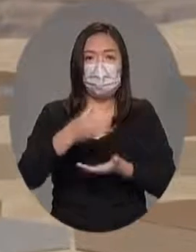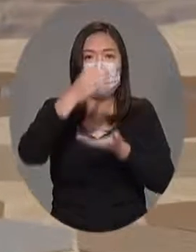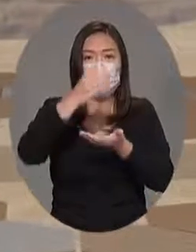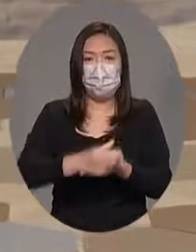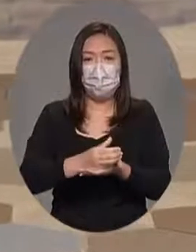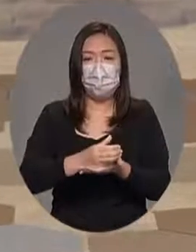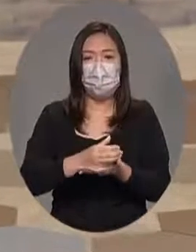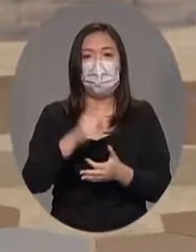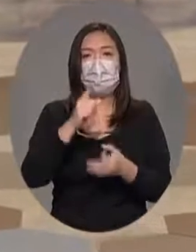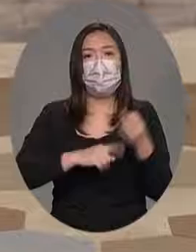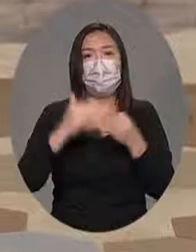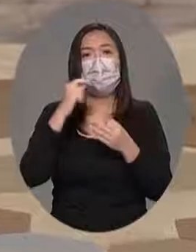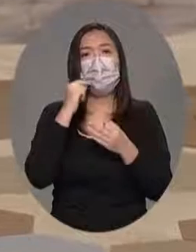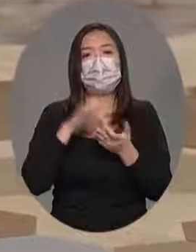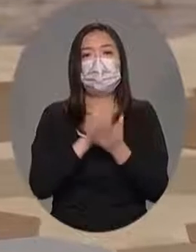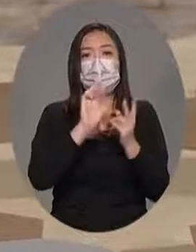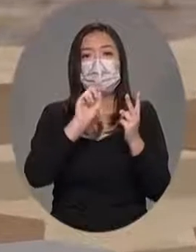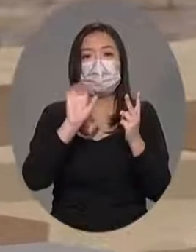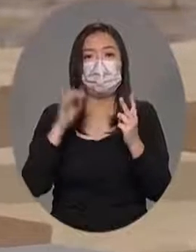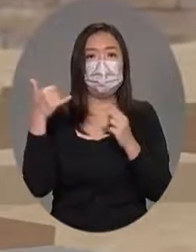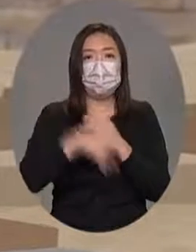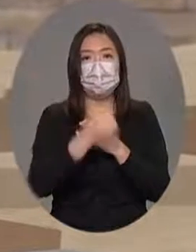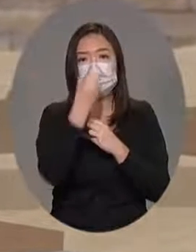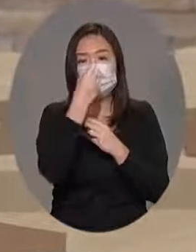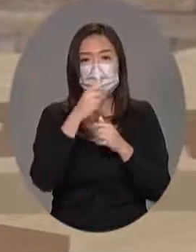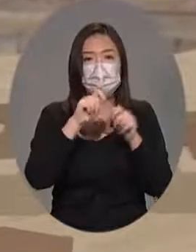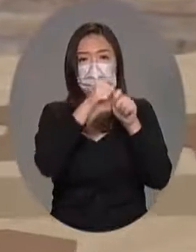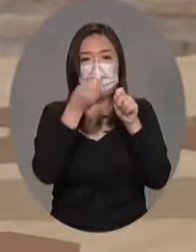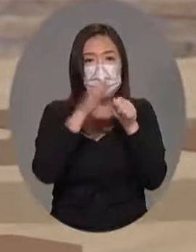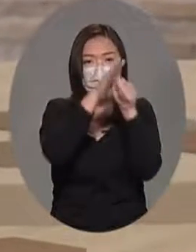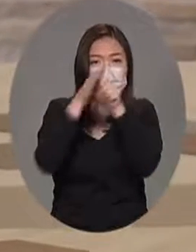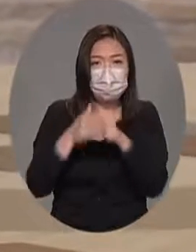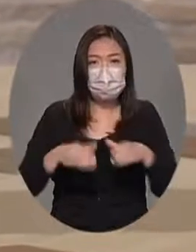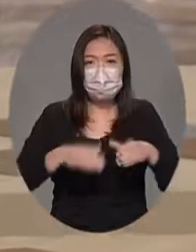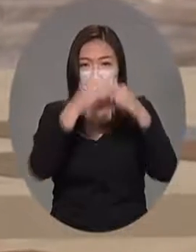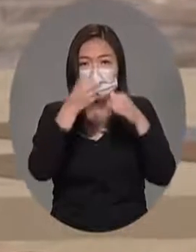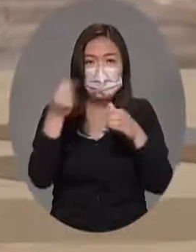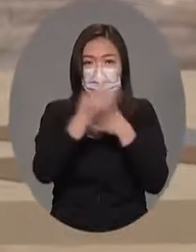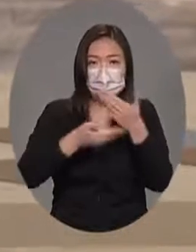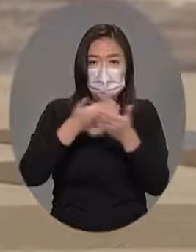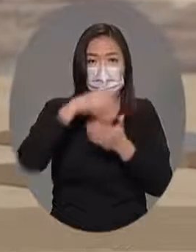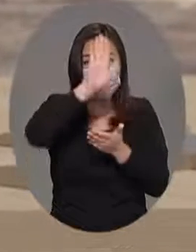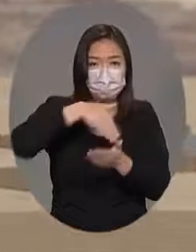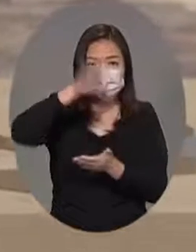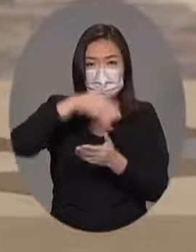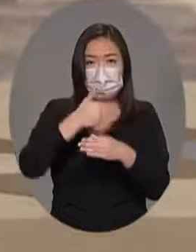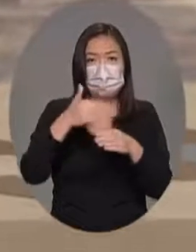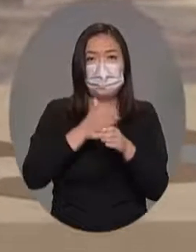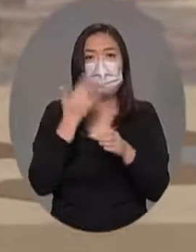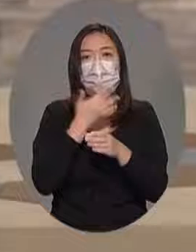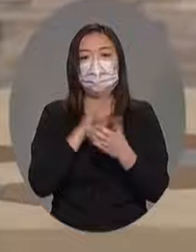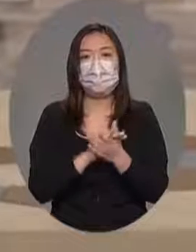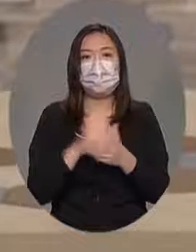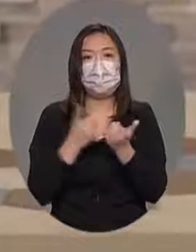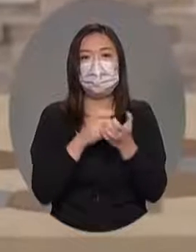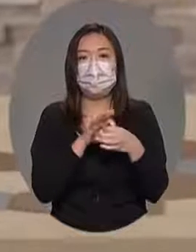放。高志活曾經在2013年來香港修葺國殤之處，以及重新油上橙色。